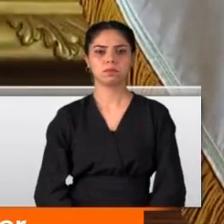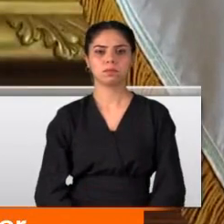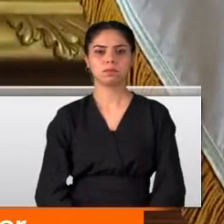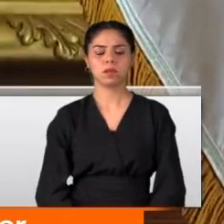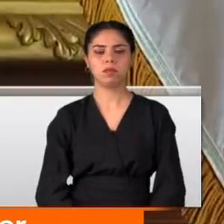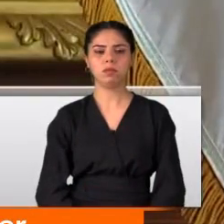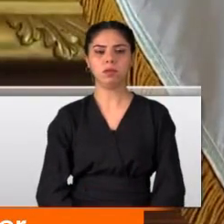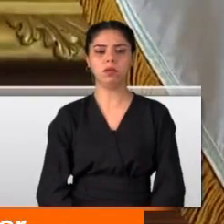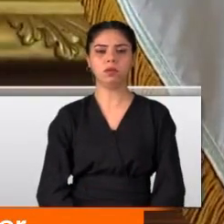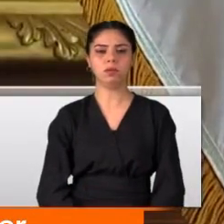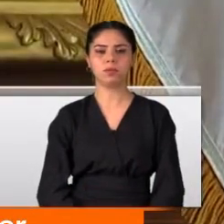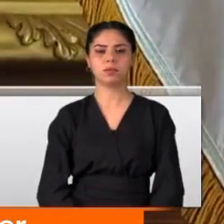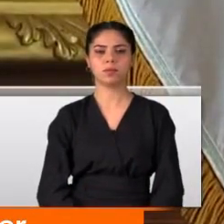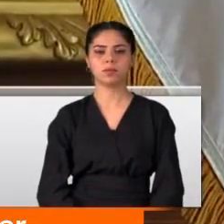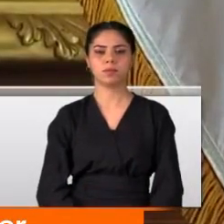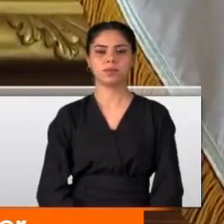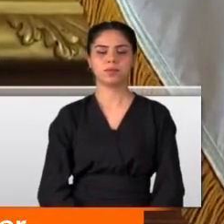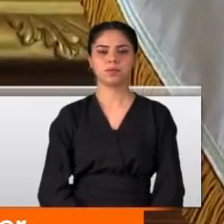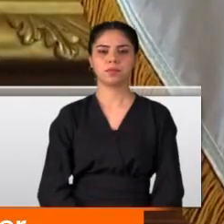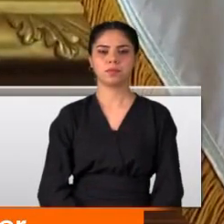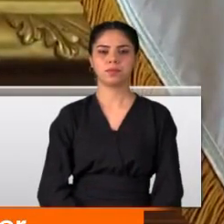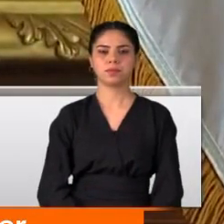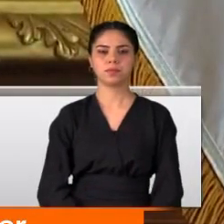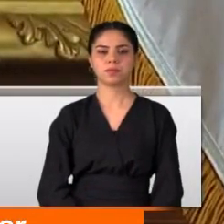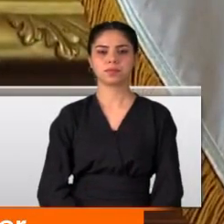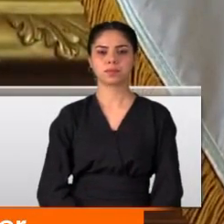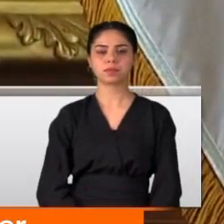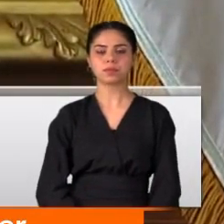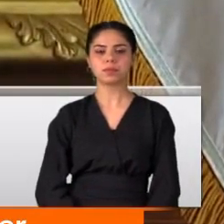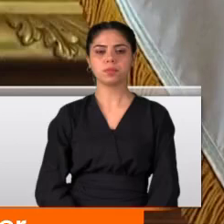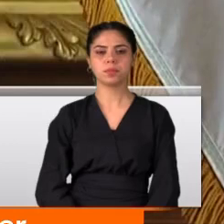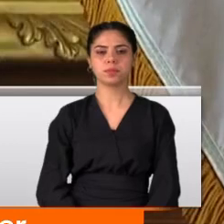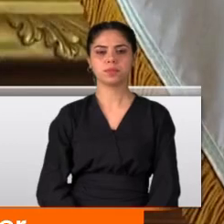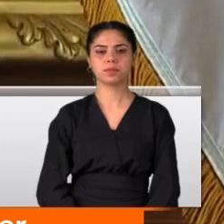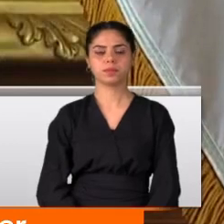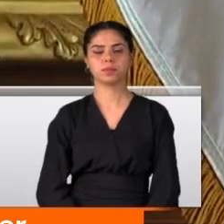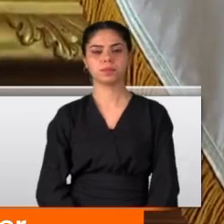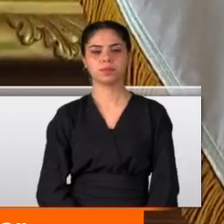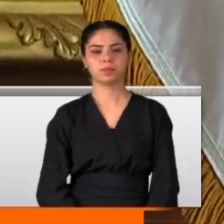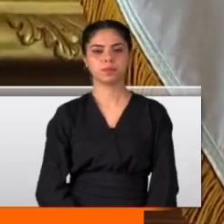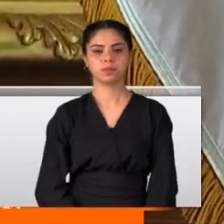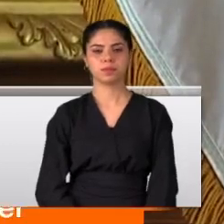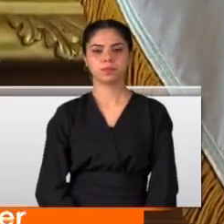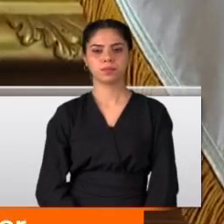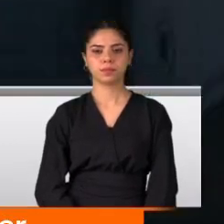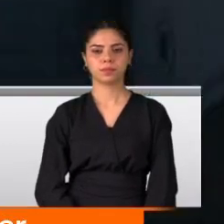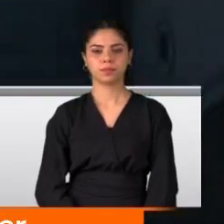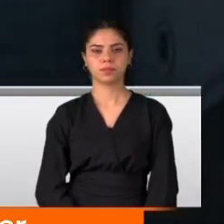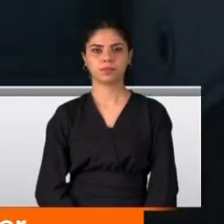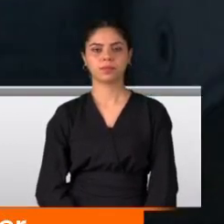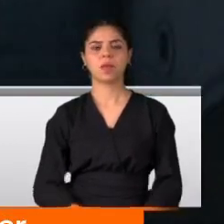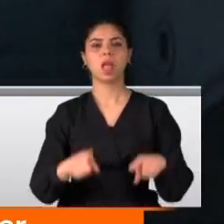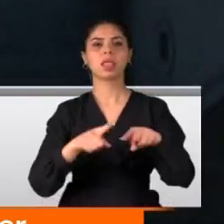Standing together against a murderous dictator, a pure thug who is waging an immoral war against the people of Ukraine.